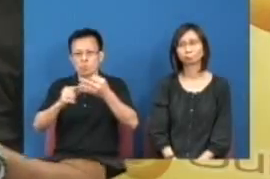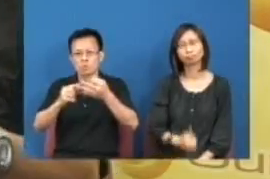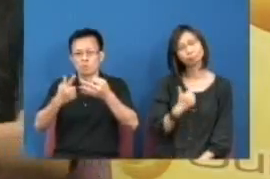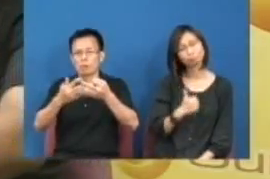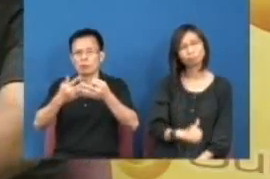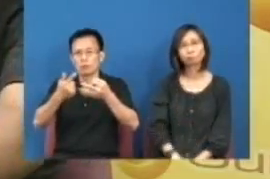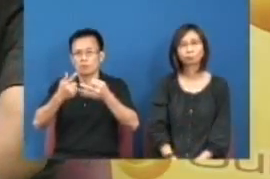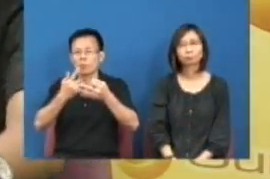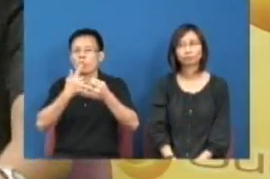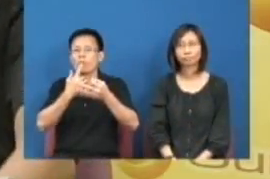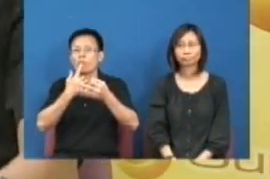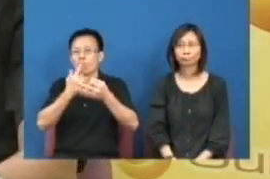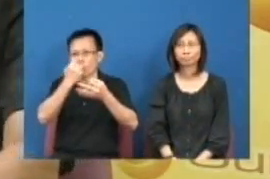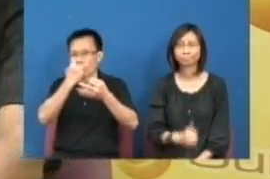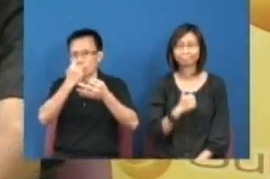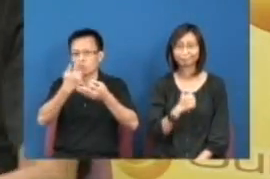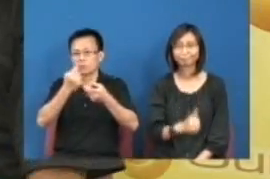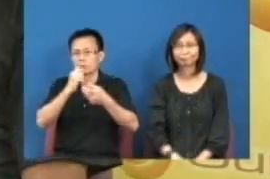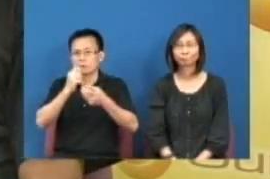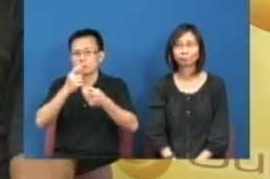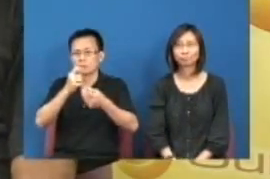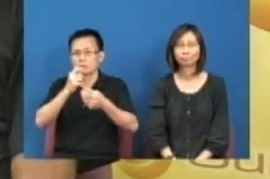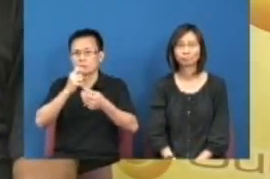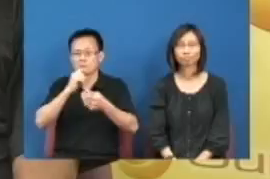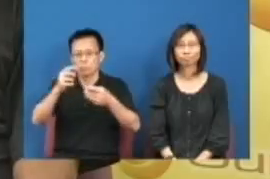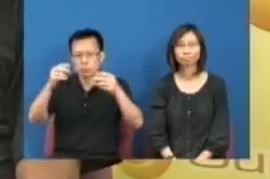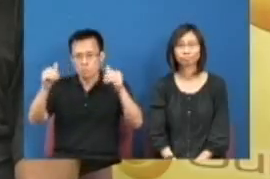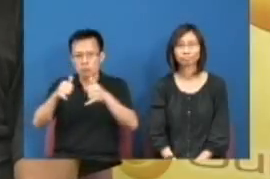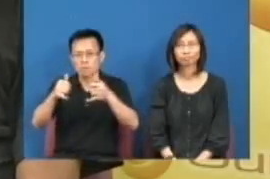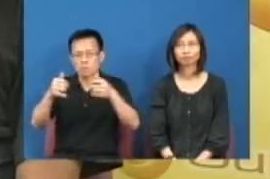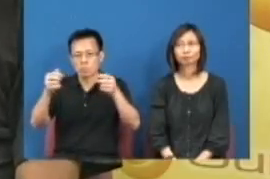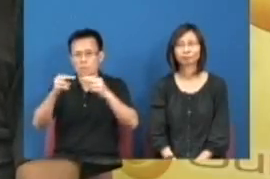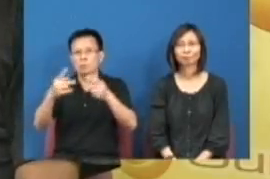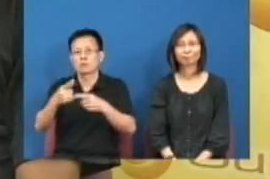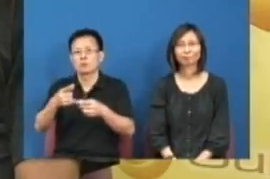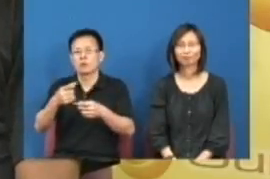有去啊，所以我有示威啊。 係咯， 所以自從嗰次之後，佢就唔請啦。